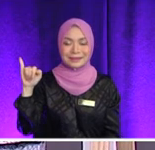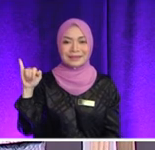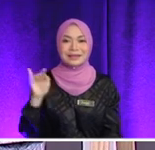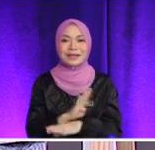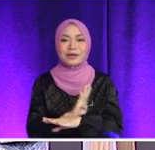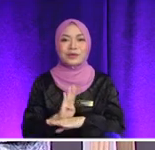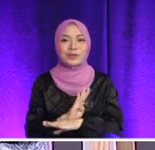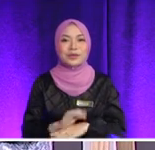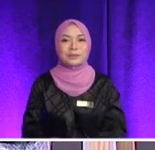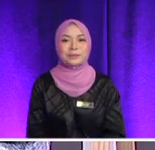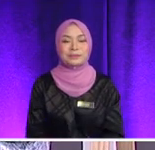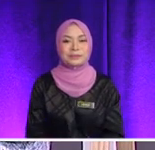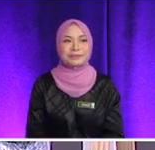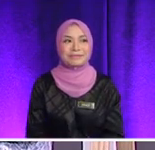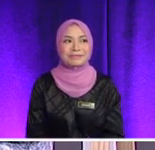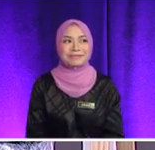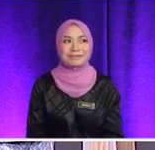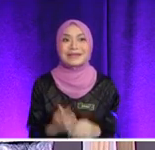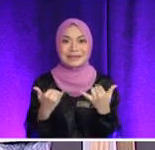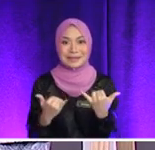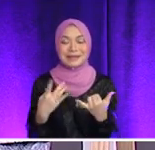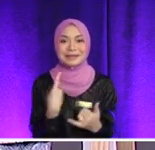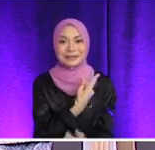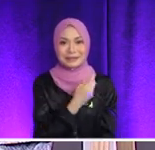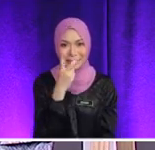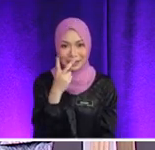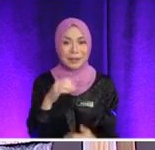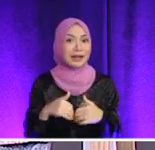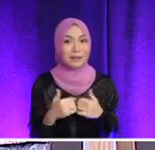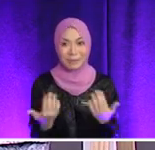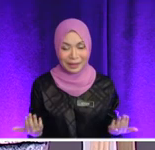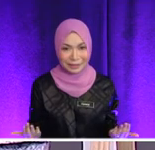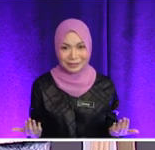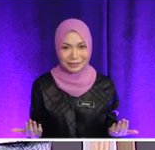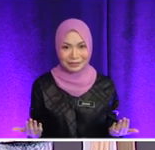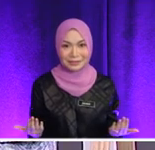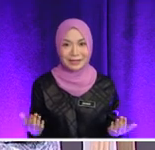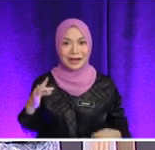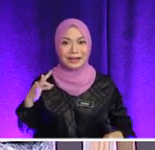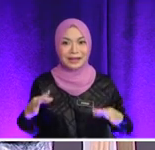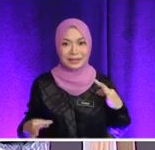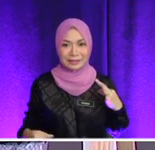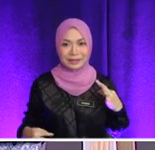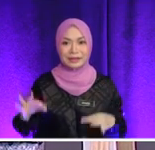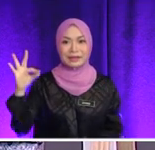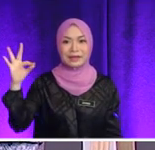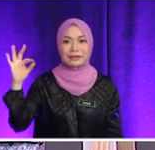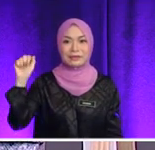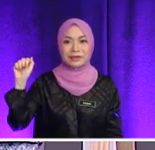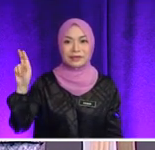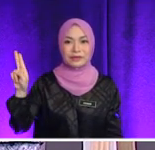lagi kita lihat eee Bagaimanakah aliran dan Gayo forvizam itu sendiri oke